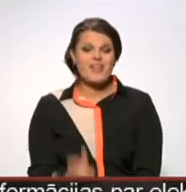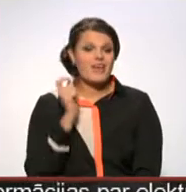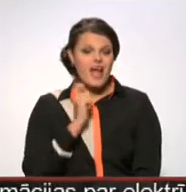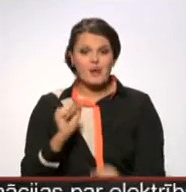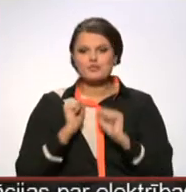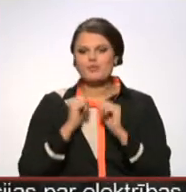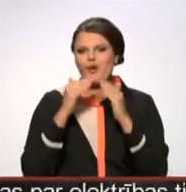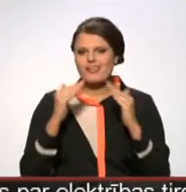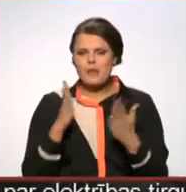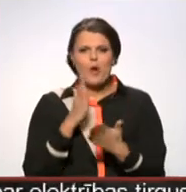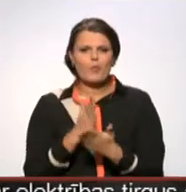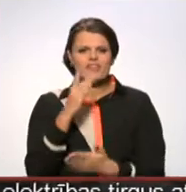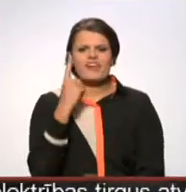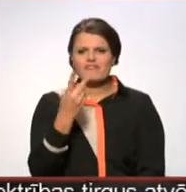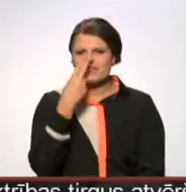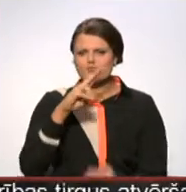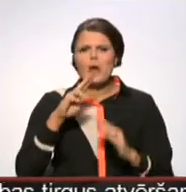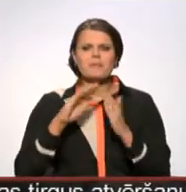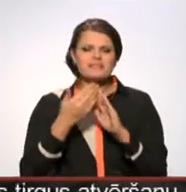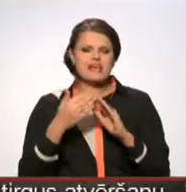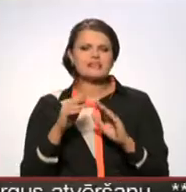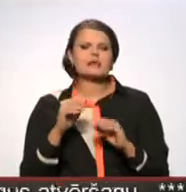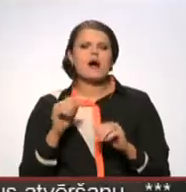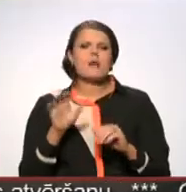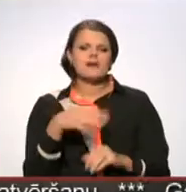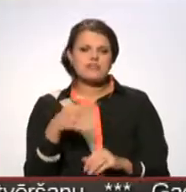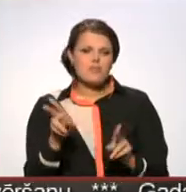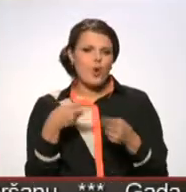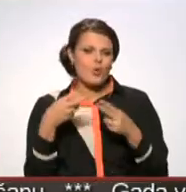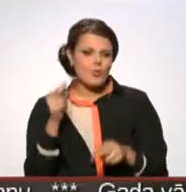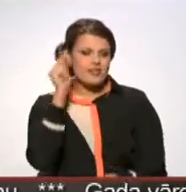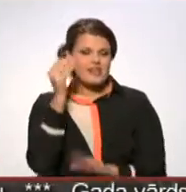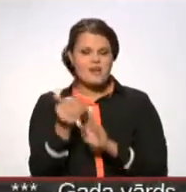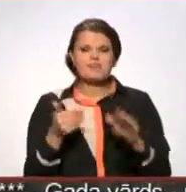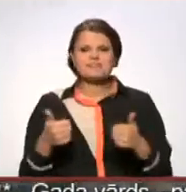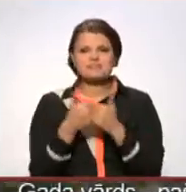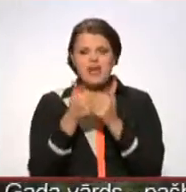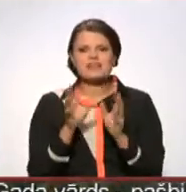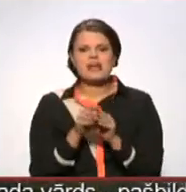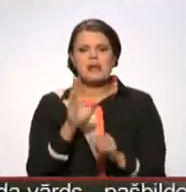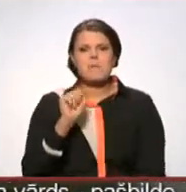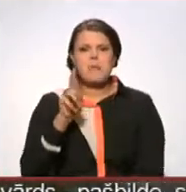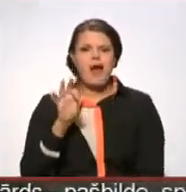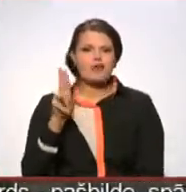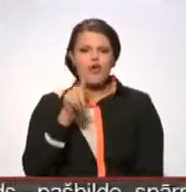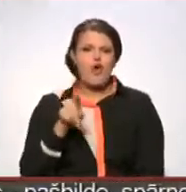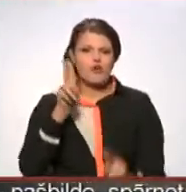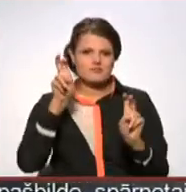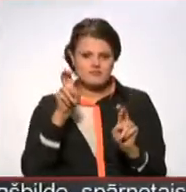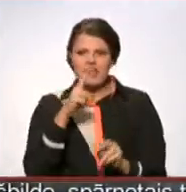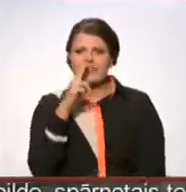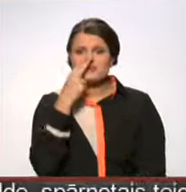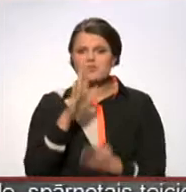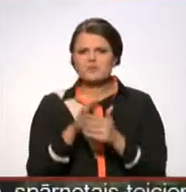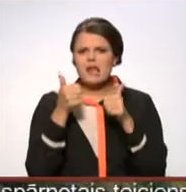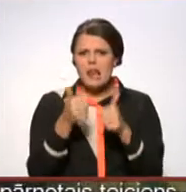Jēkabpils sporta namā notiek viens no pilsētas basketbola kluba treniņiem pirms spēles ar Barons kvartāls. Neskatoties uz lielisko